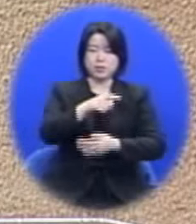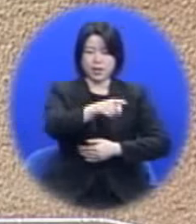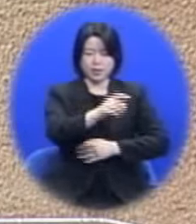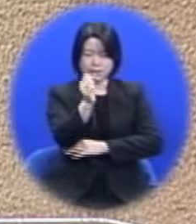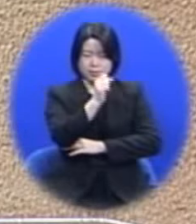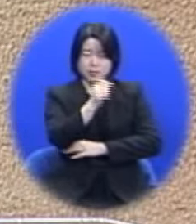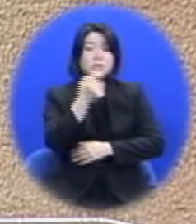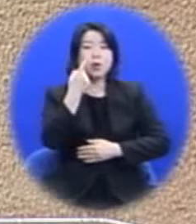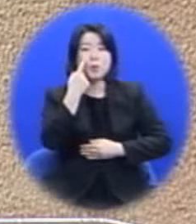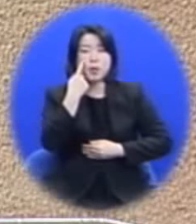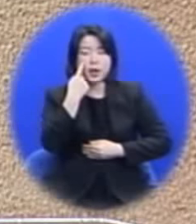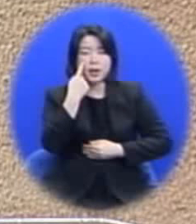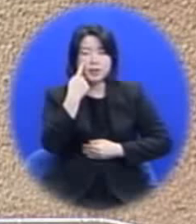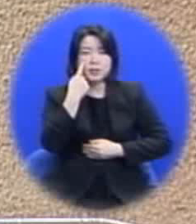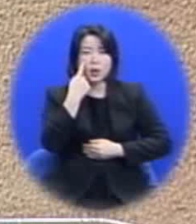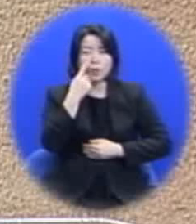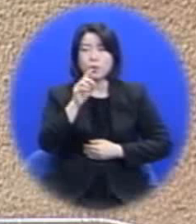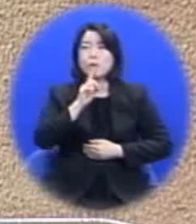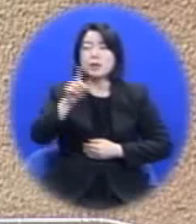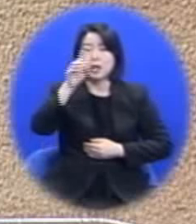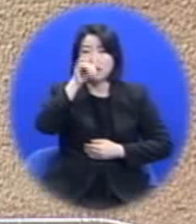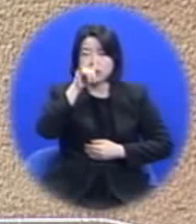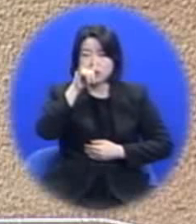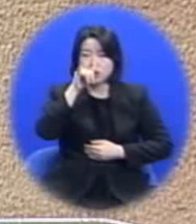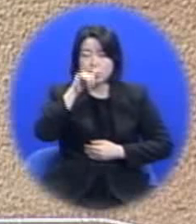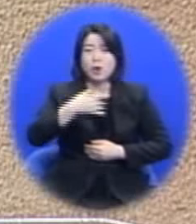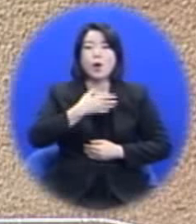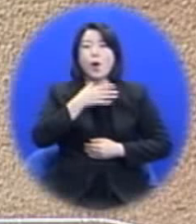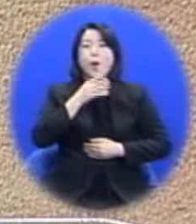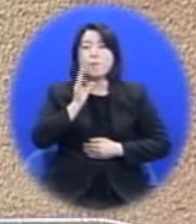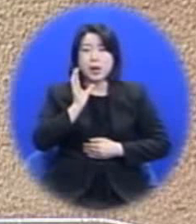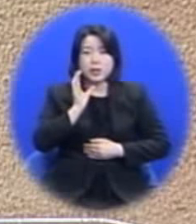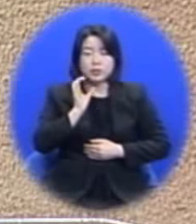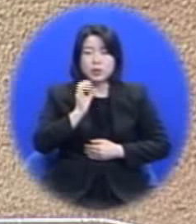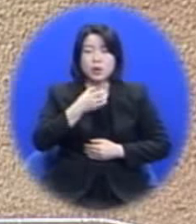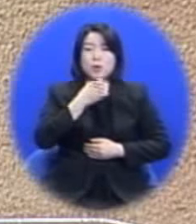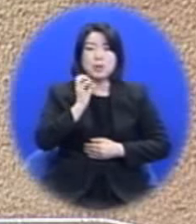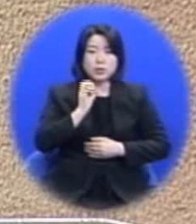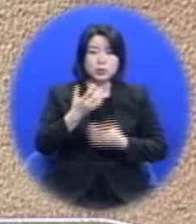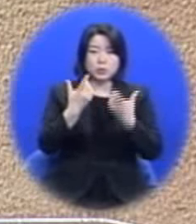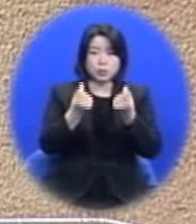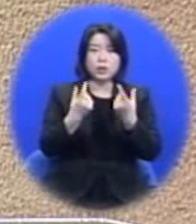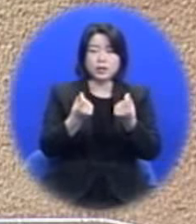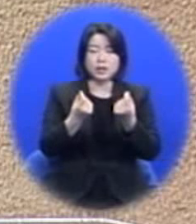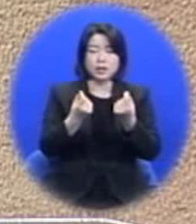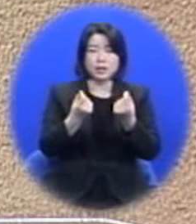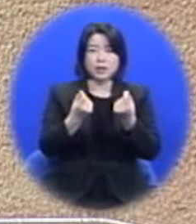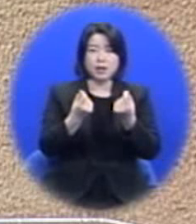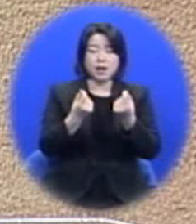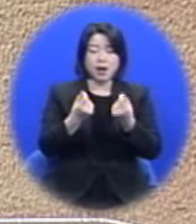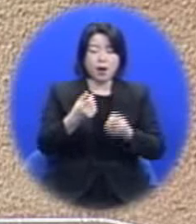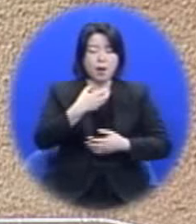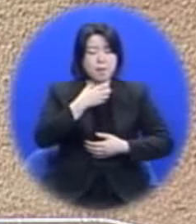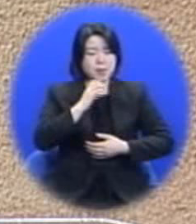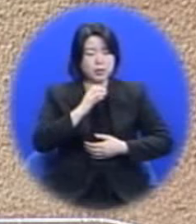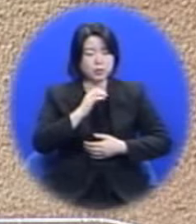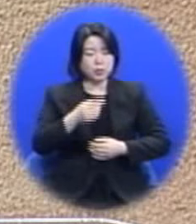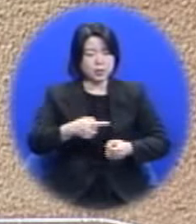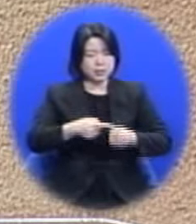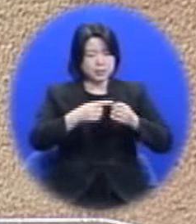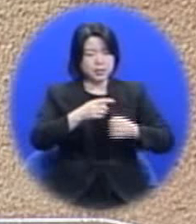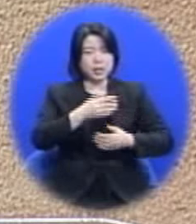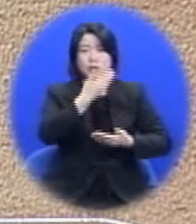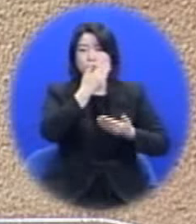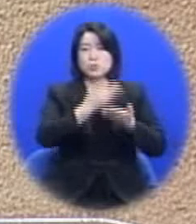보겠다고. 베드로도 지금 그렇게 하고 있다는 거예요. 하나님 앞에서 마귀가 베드로를 수제자로 삼고